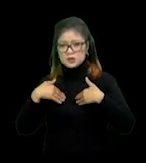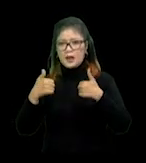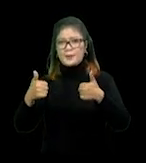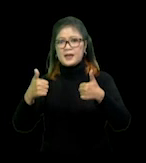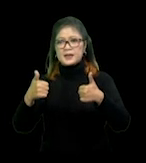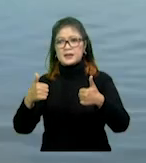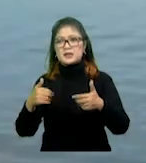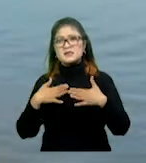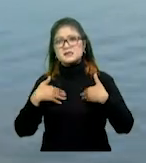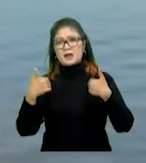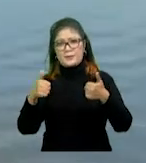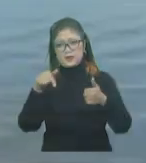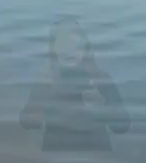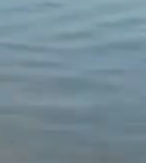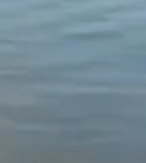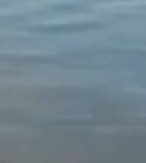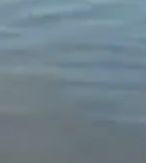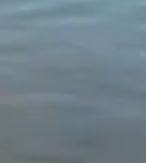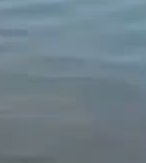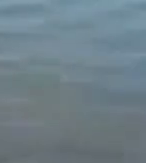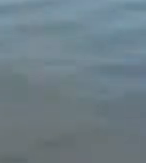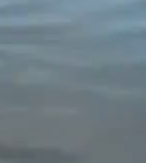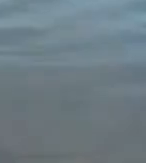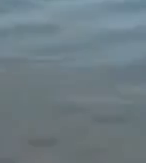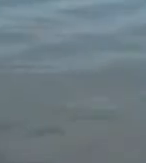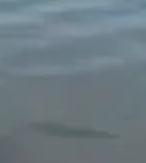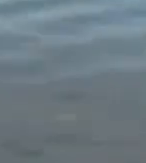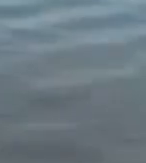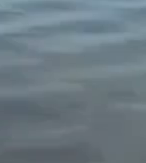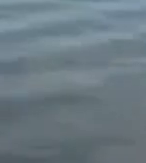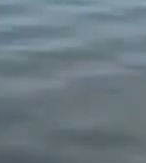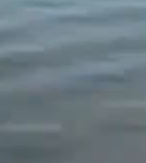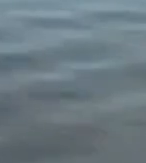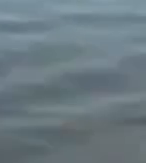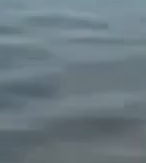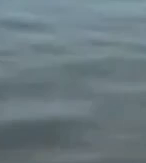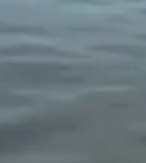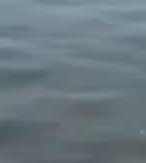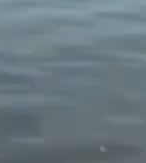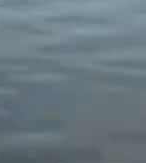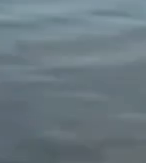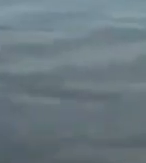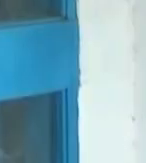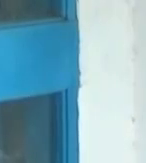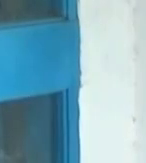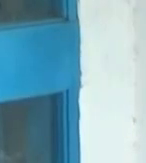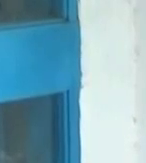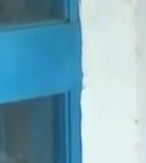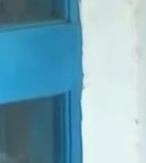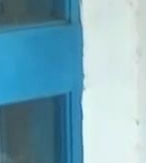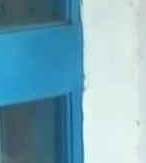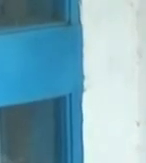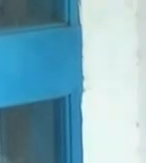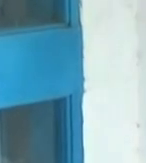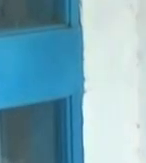dari Basarnas polisi dan BPBD pahlawan diduga kapal tenggelam Karena kelebihan muatan sementara